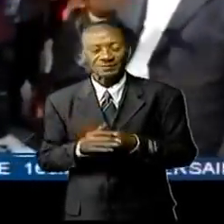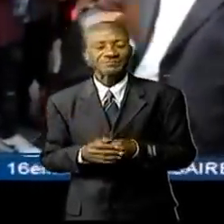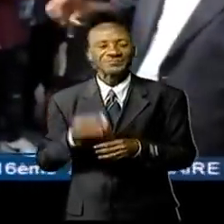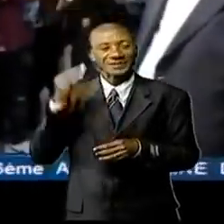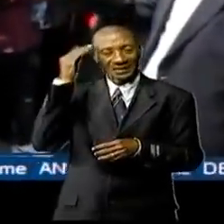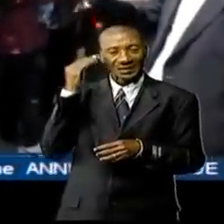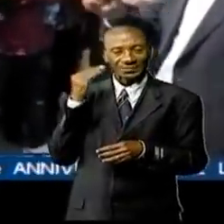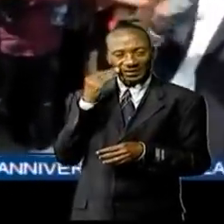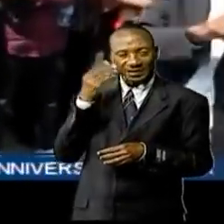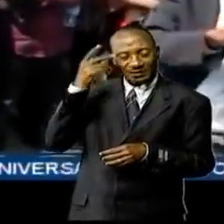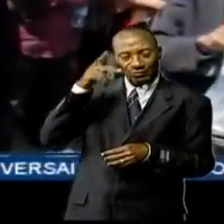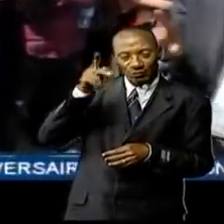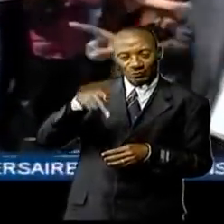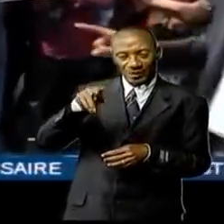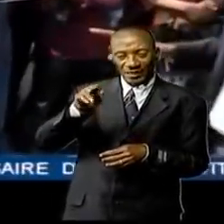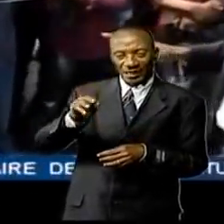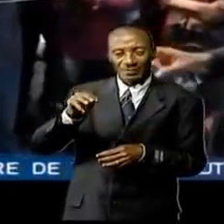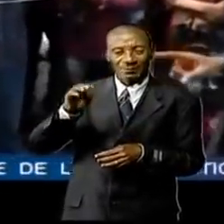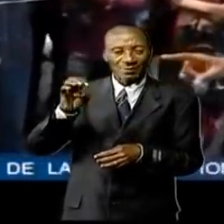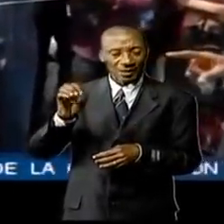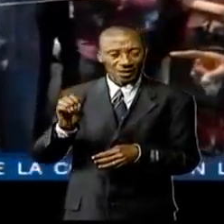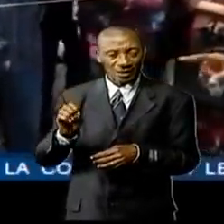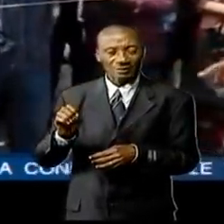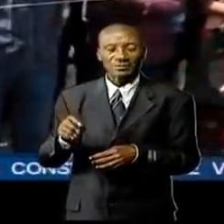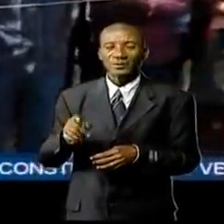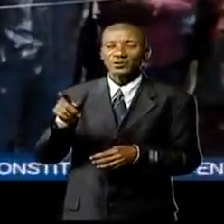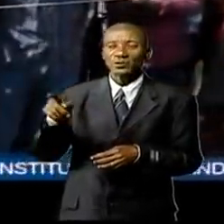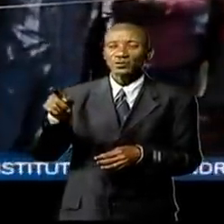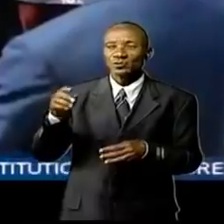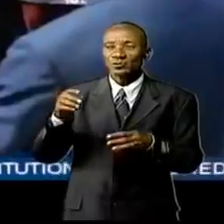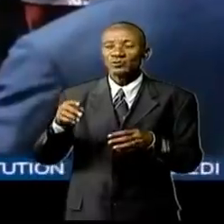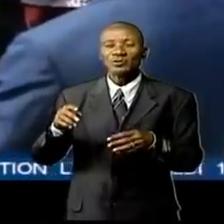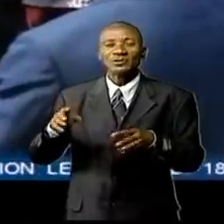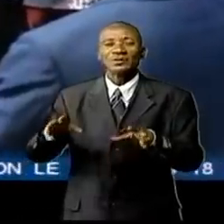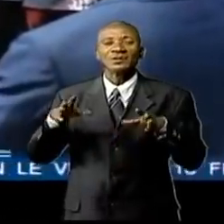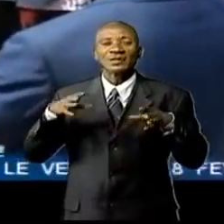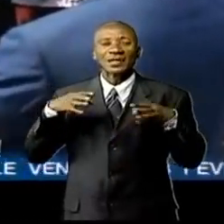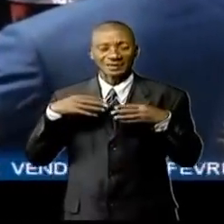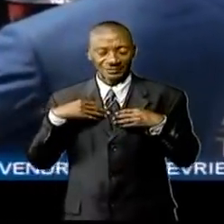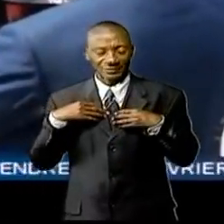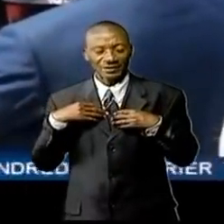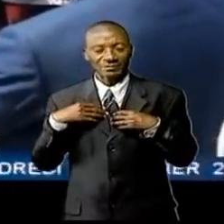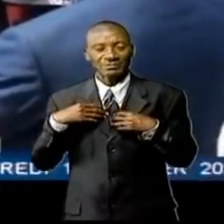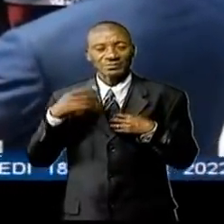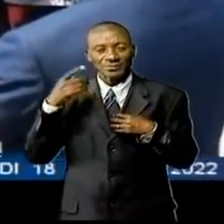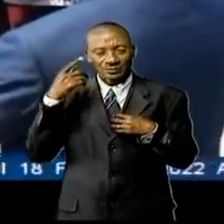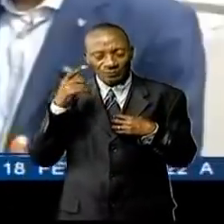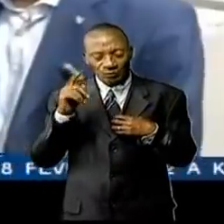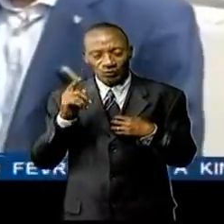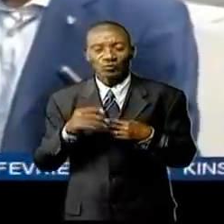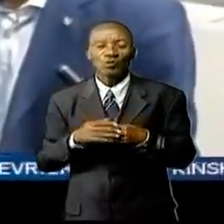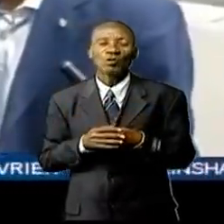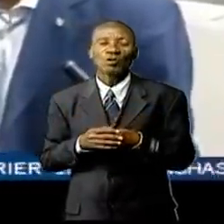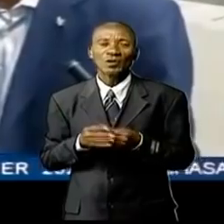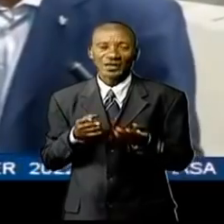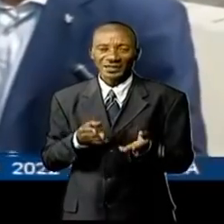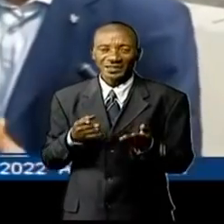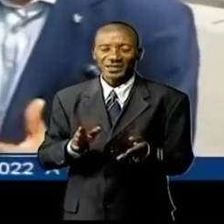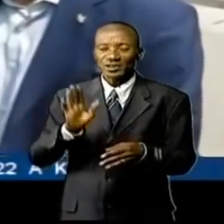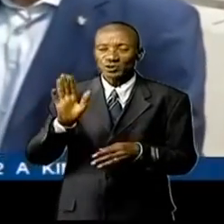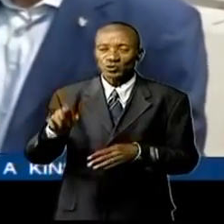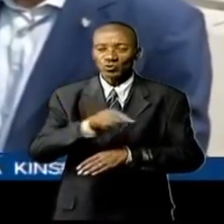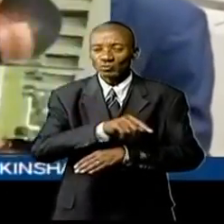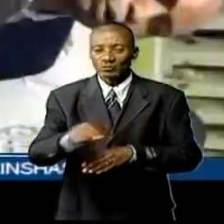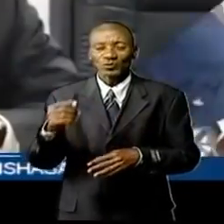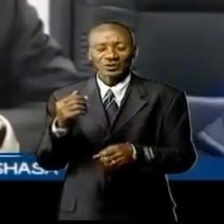l'entrepreneuriat, maître Eustache Mouranzi, a pris l'engagement de remédier à la dite situation, l'administration étant le bras séculier de